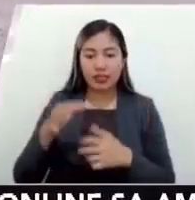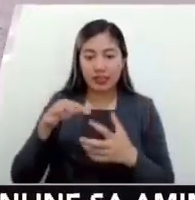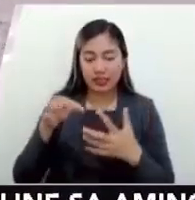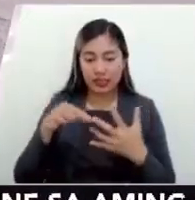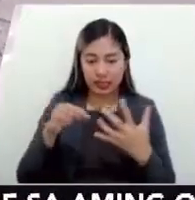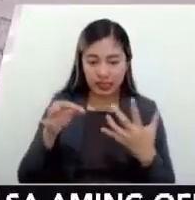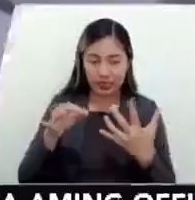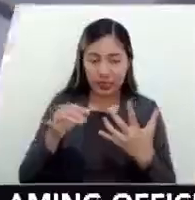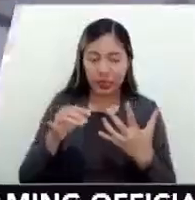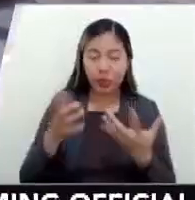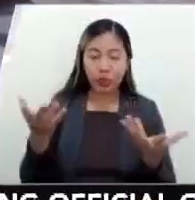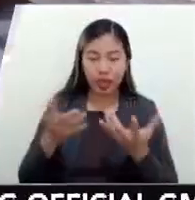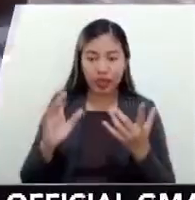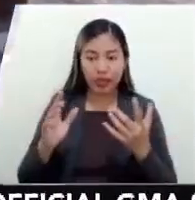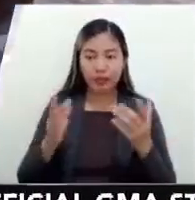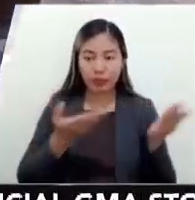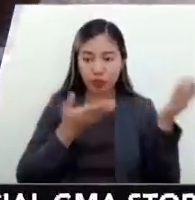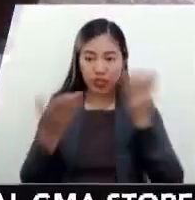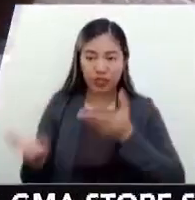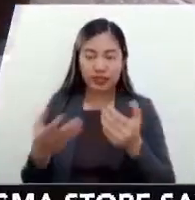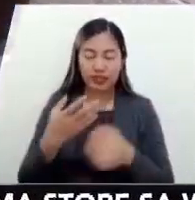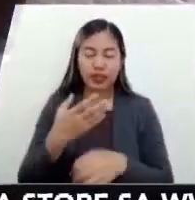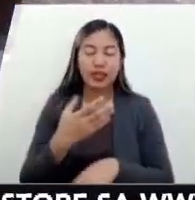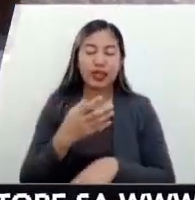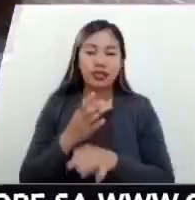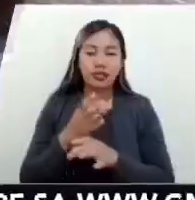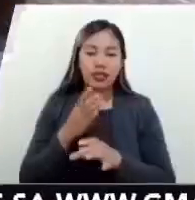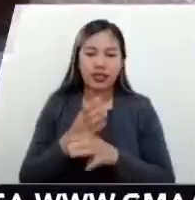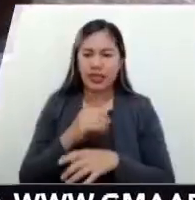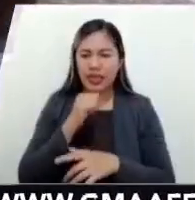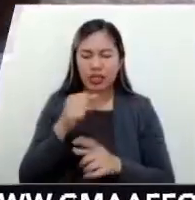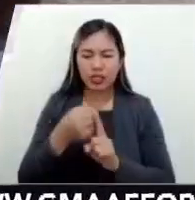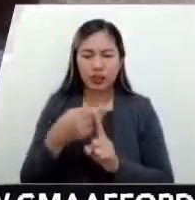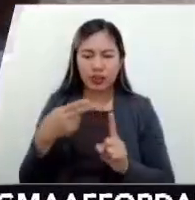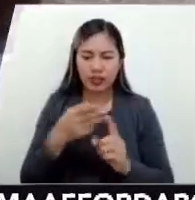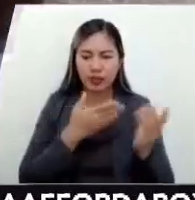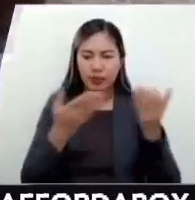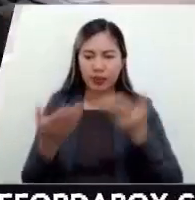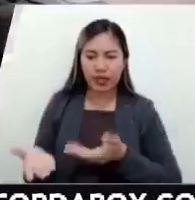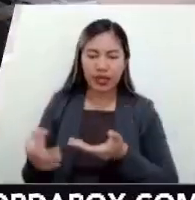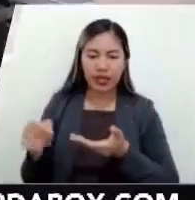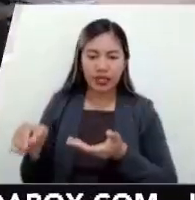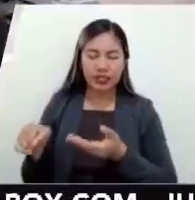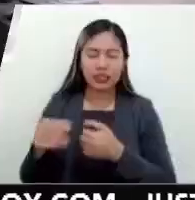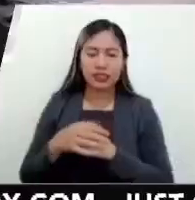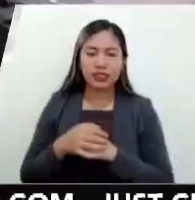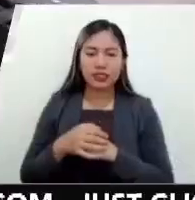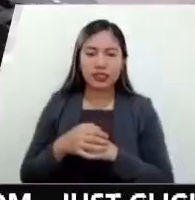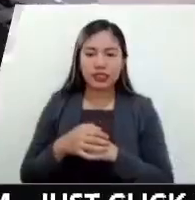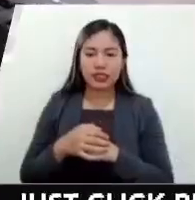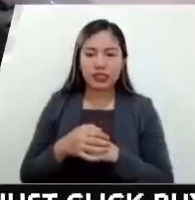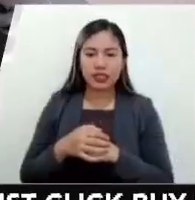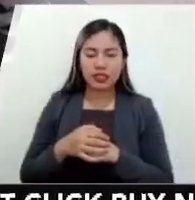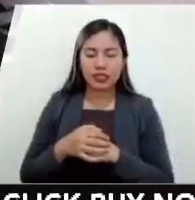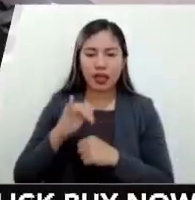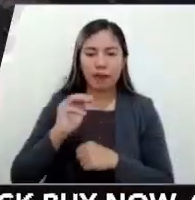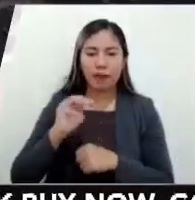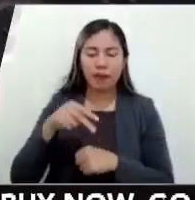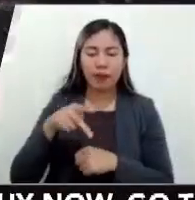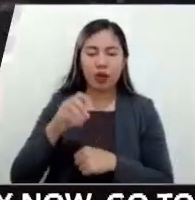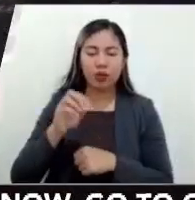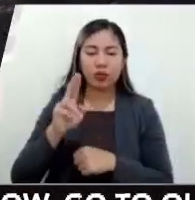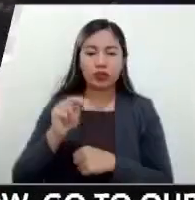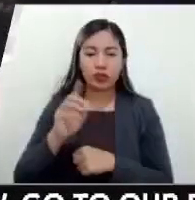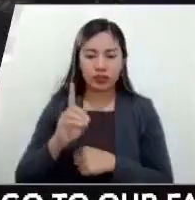ito dadalhin. Hindi na raw ito otomatikong dadalhin sa impounding area sa Marikina. Pwede raw itong idiretso sa kanilang